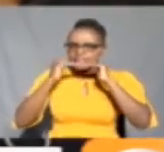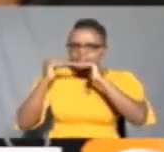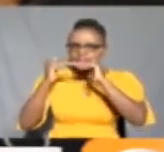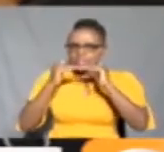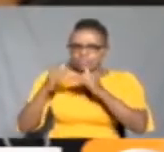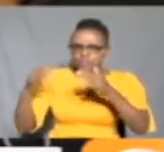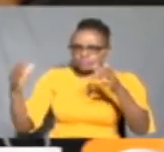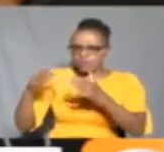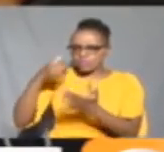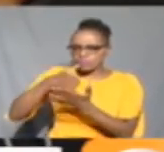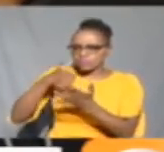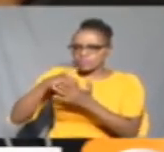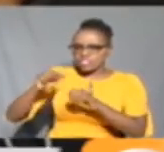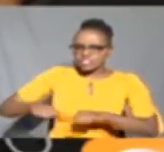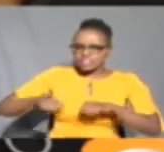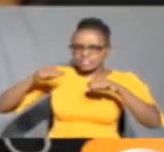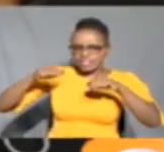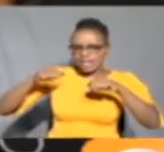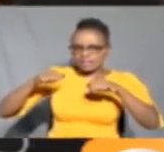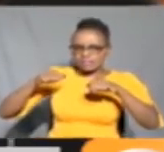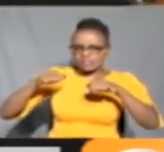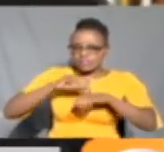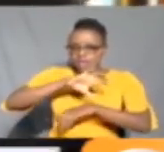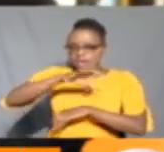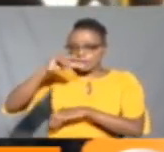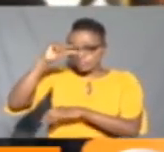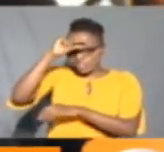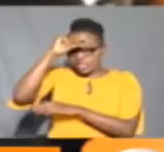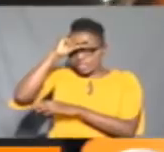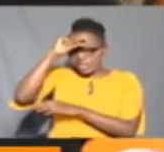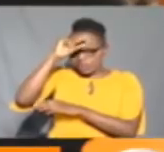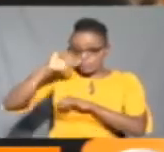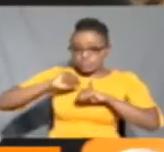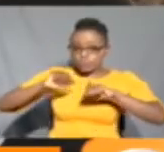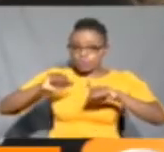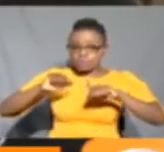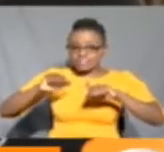force composed of senior county government officers